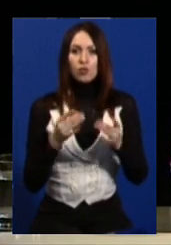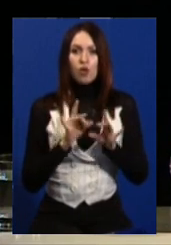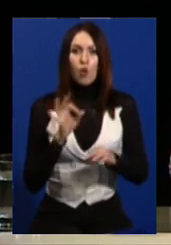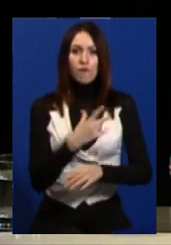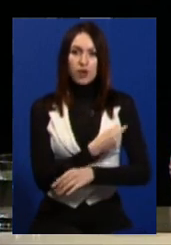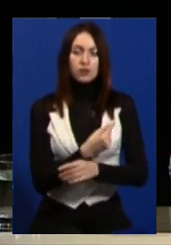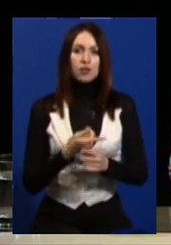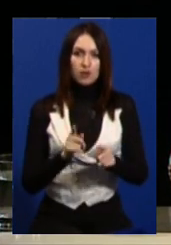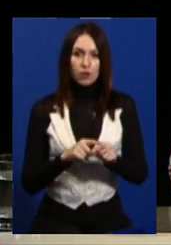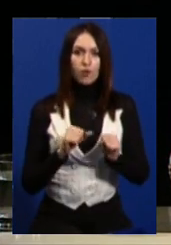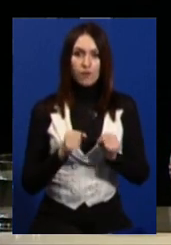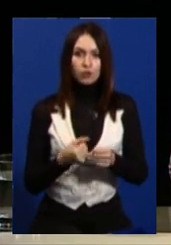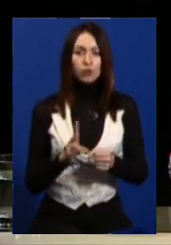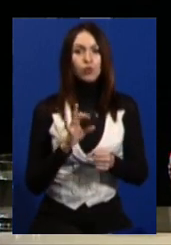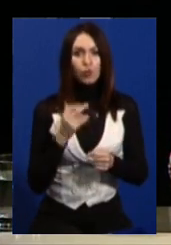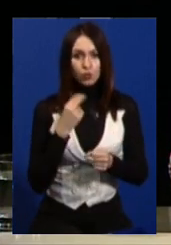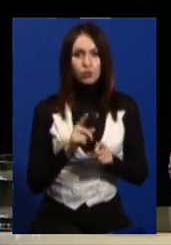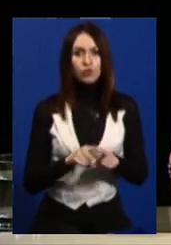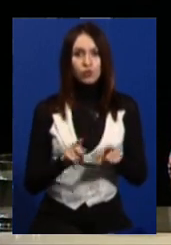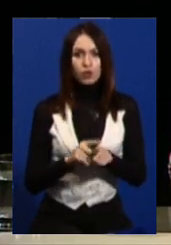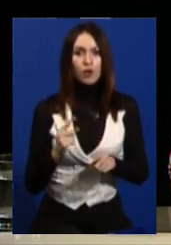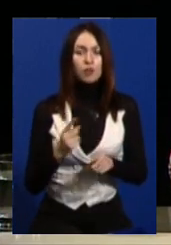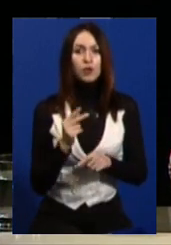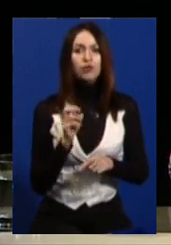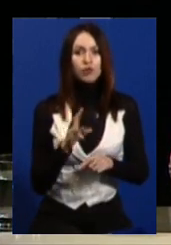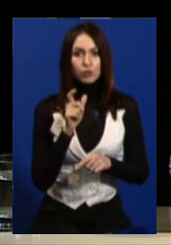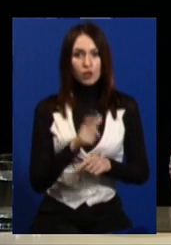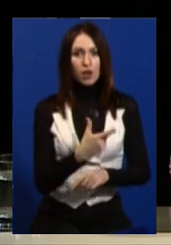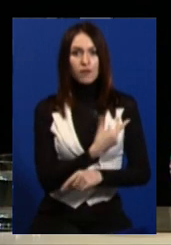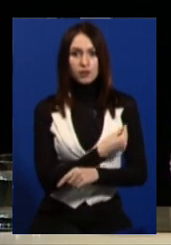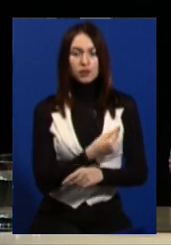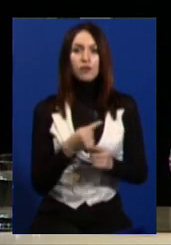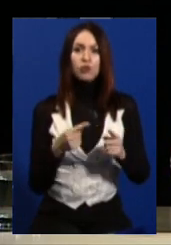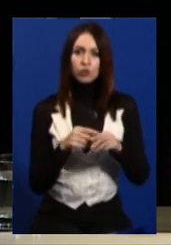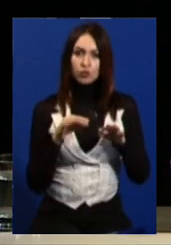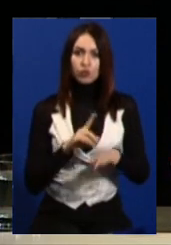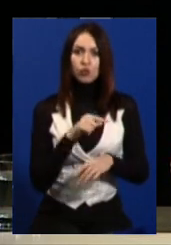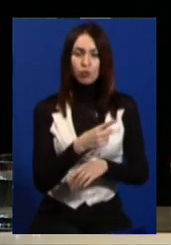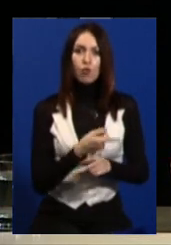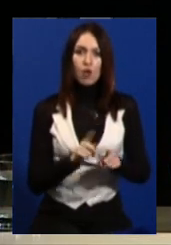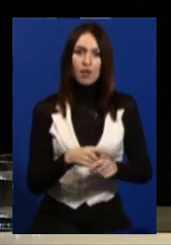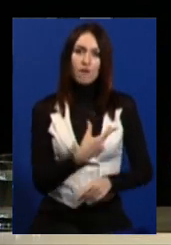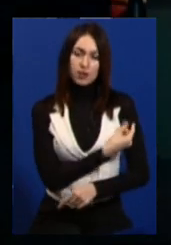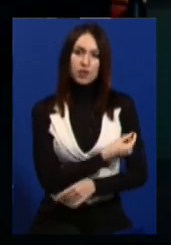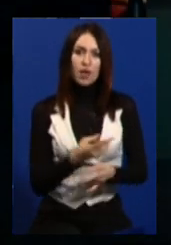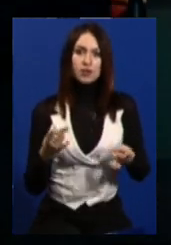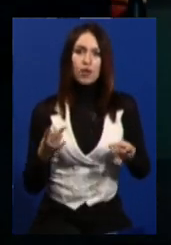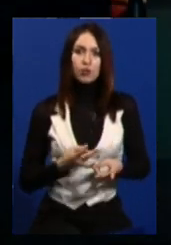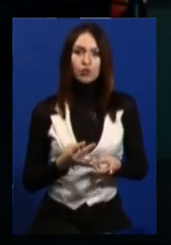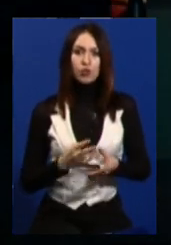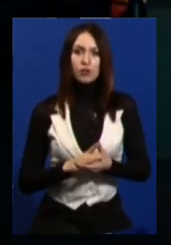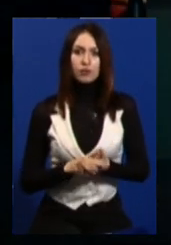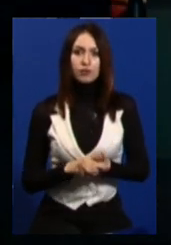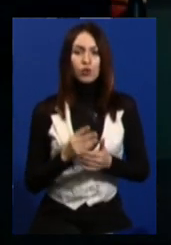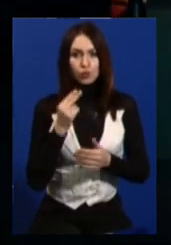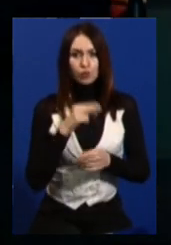вариант допустим. Но лучше все-таки, прежде чем человека вакцинировать, удостовериться, что ему эта вакцинация необходима. То